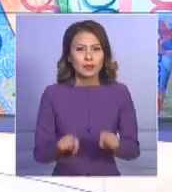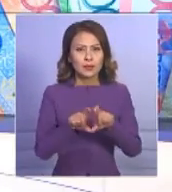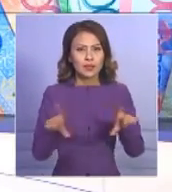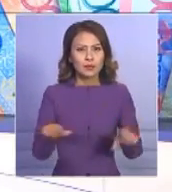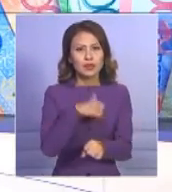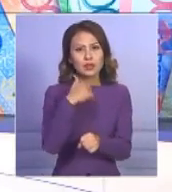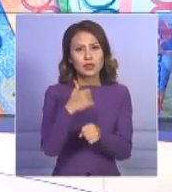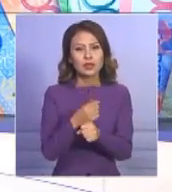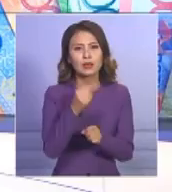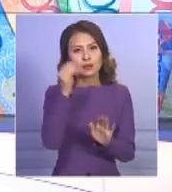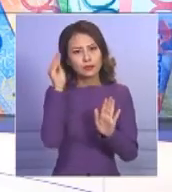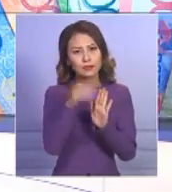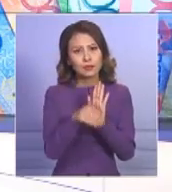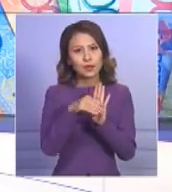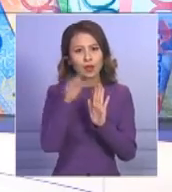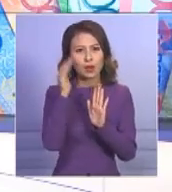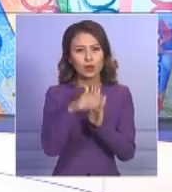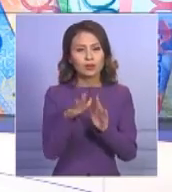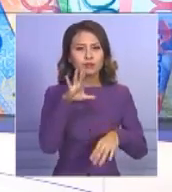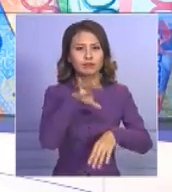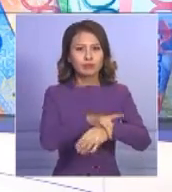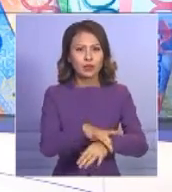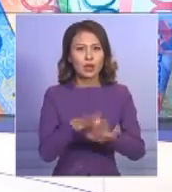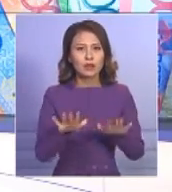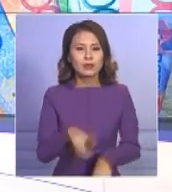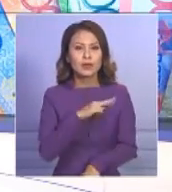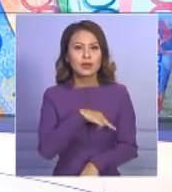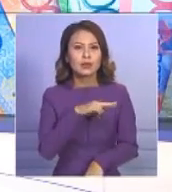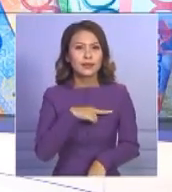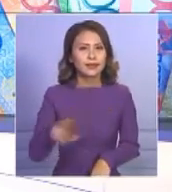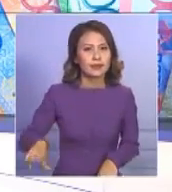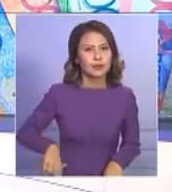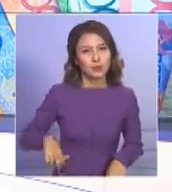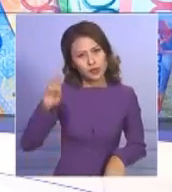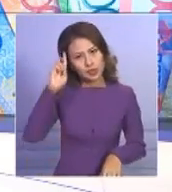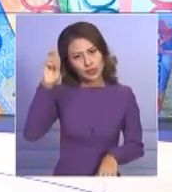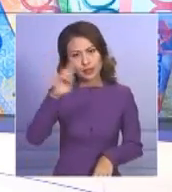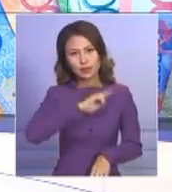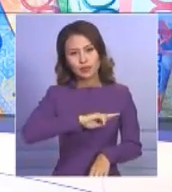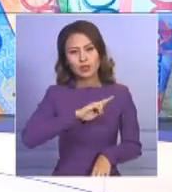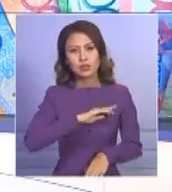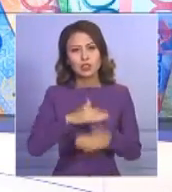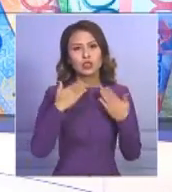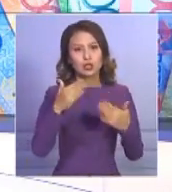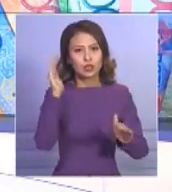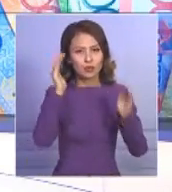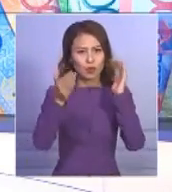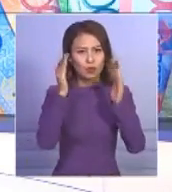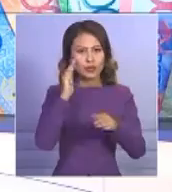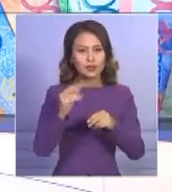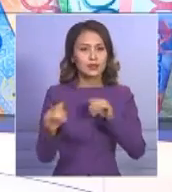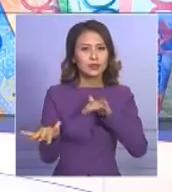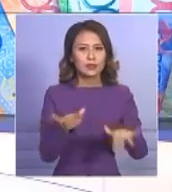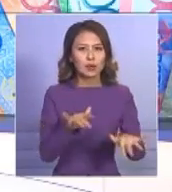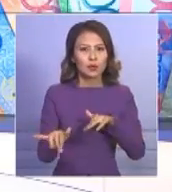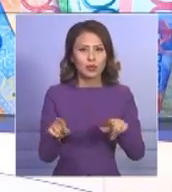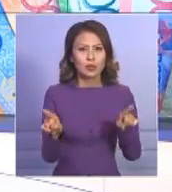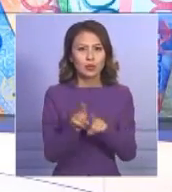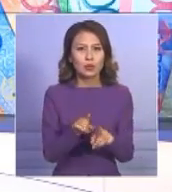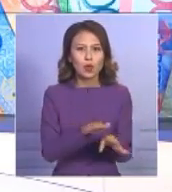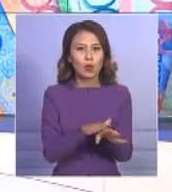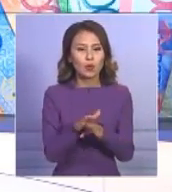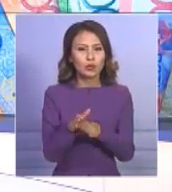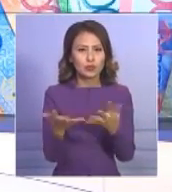Мектеп басшысының жемқорлық әрекеті әшкере болды. Қызмет бабын асыра пайдаланған директорды мемлекеттік қызмет істері және жемқорлыққа қарсы іс-қимыл